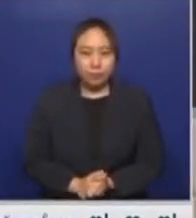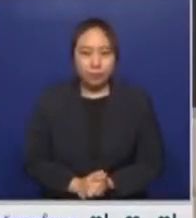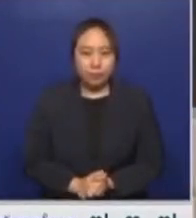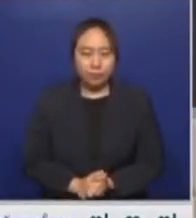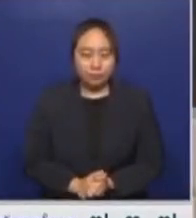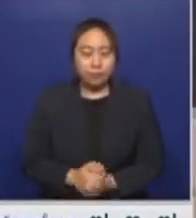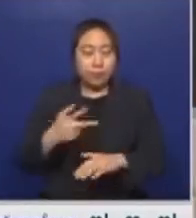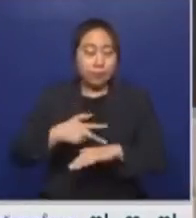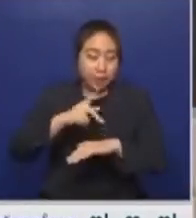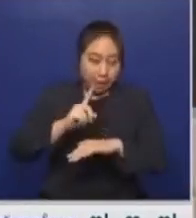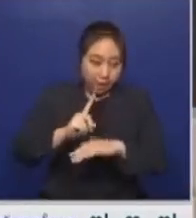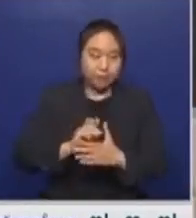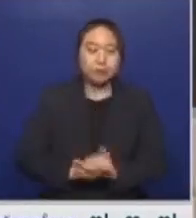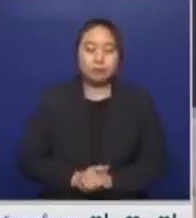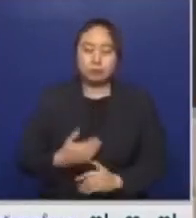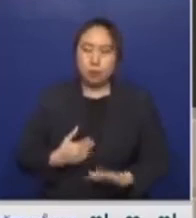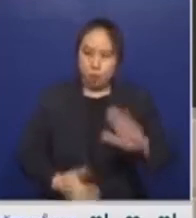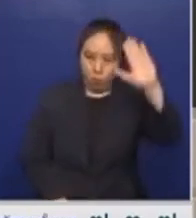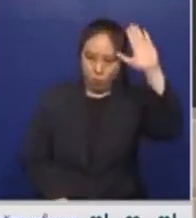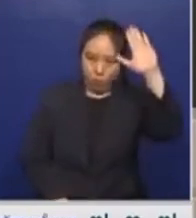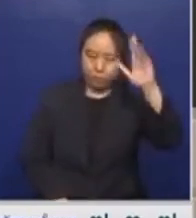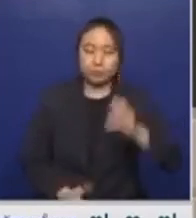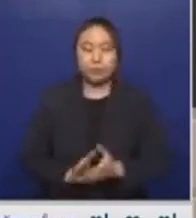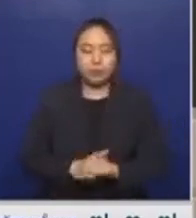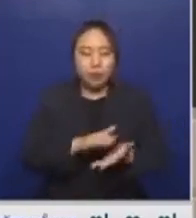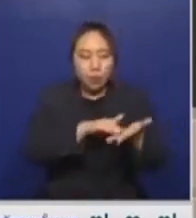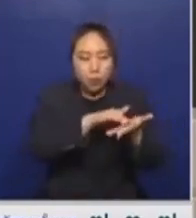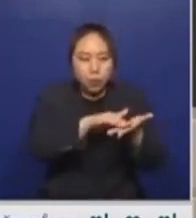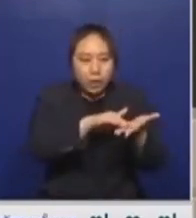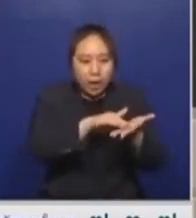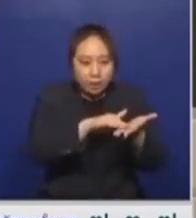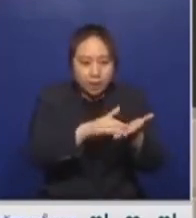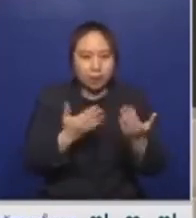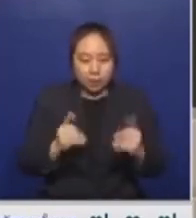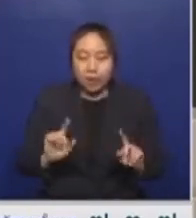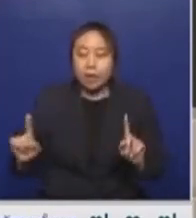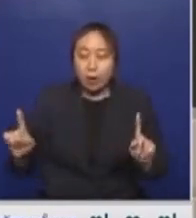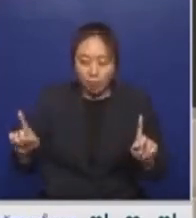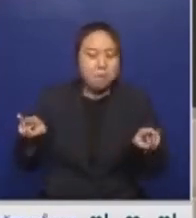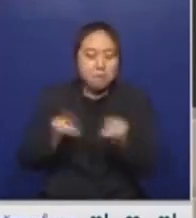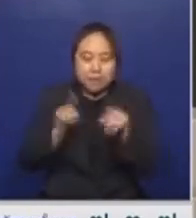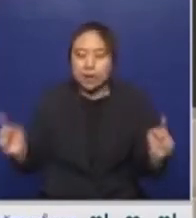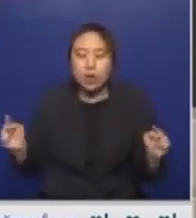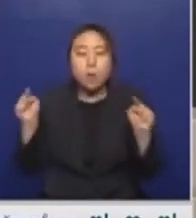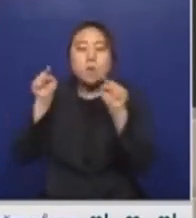ท่านประธานครับขอประท้วงครับ ทั้งพอนะครับยังไงทั้งคู่ก็ต้องไปที่นั่นแหละครับ